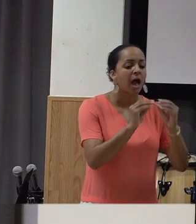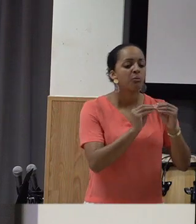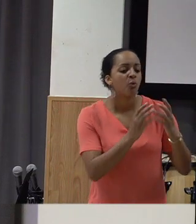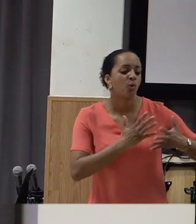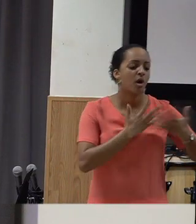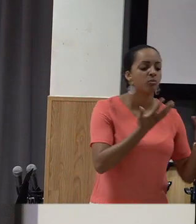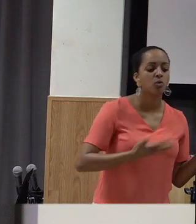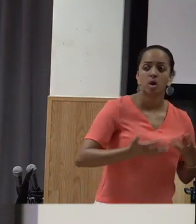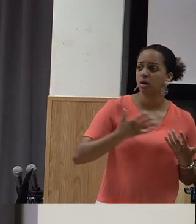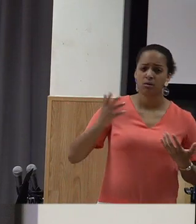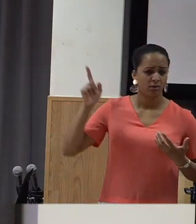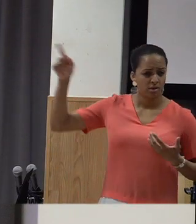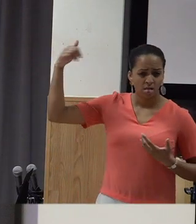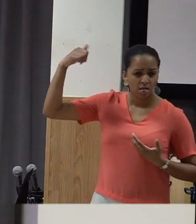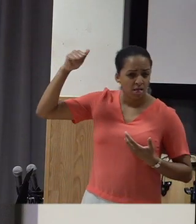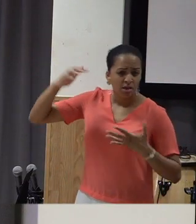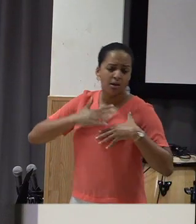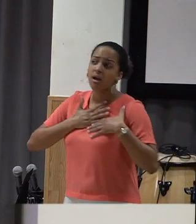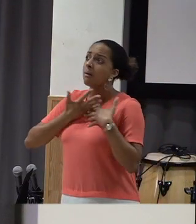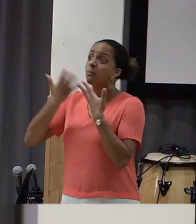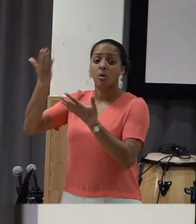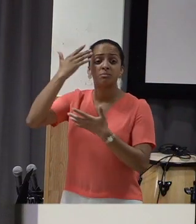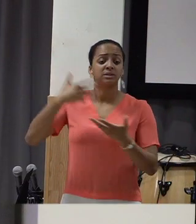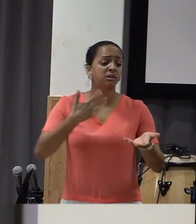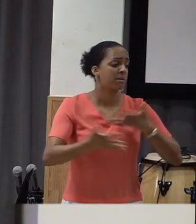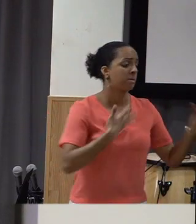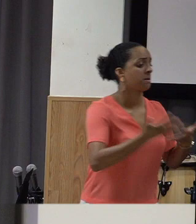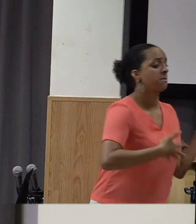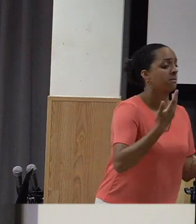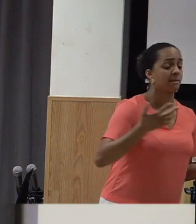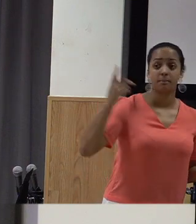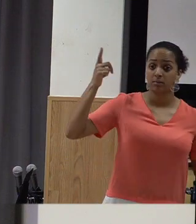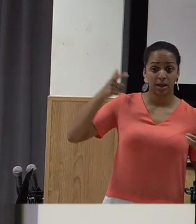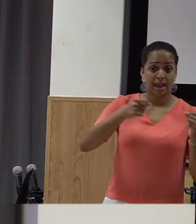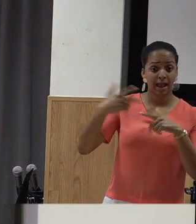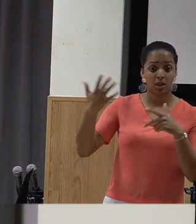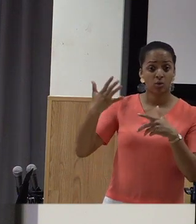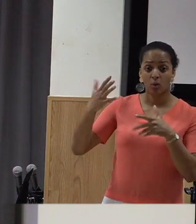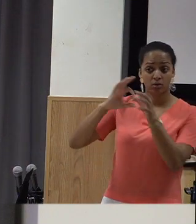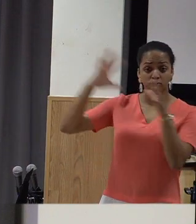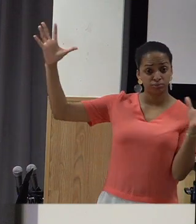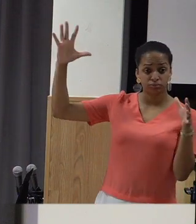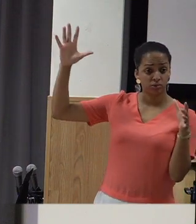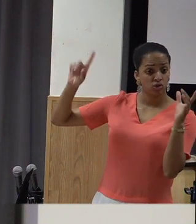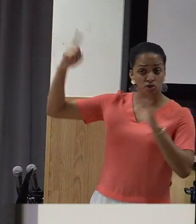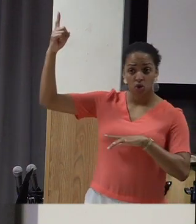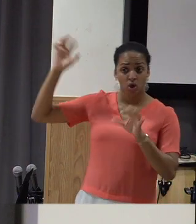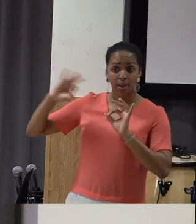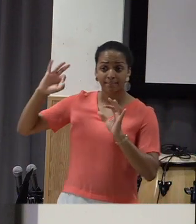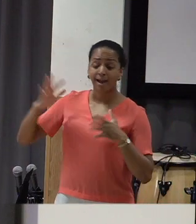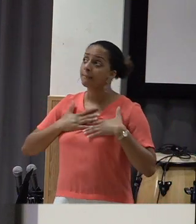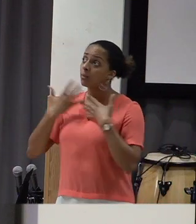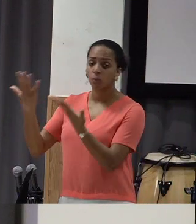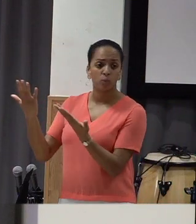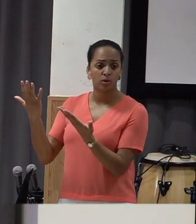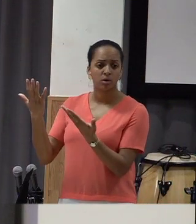monde se rend ennemi de Dieu. Amen. » Une prière mal faite, c'est